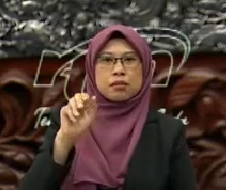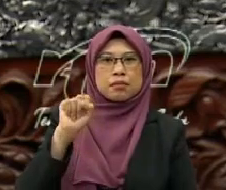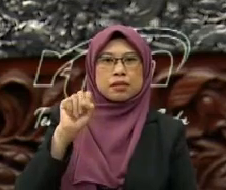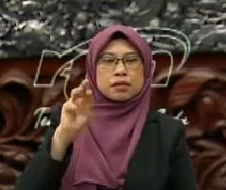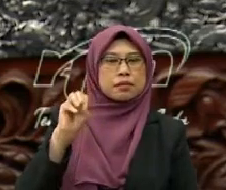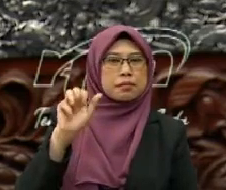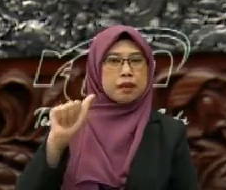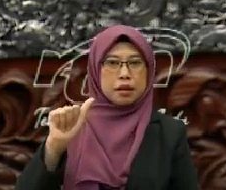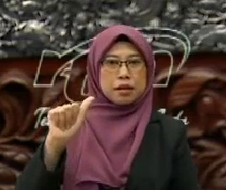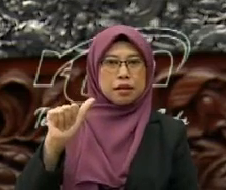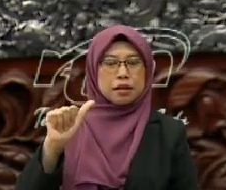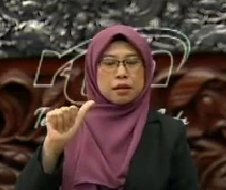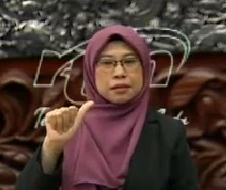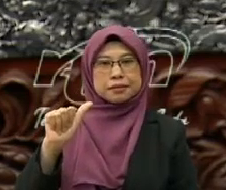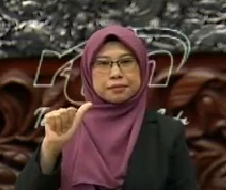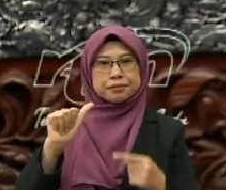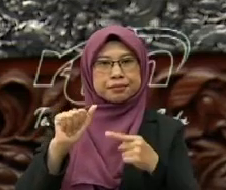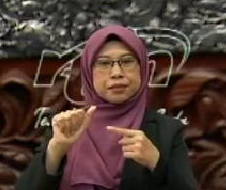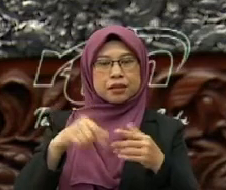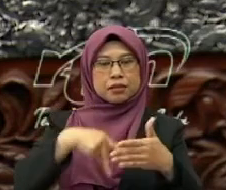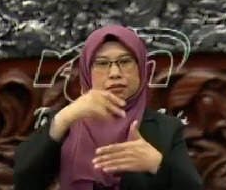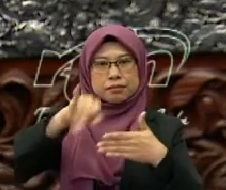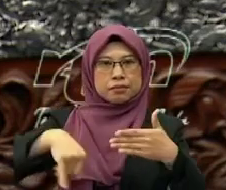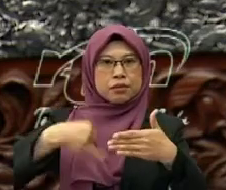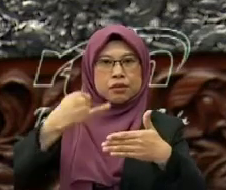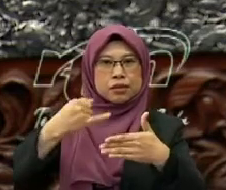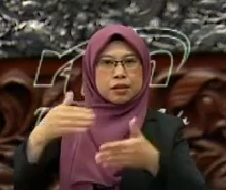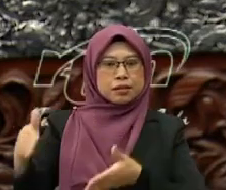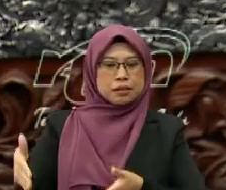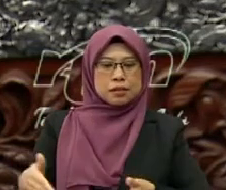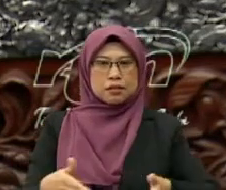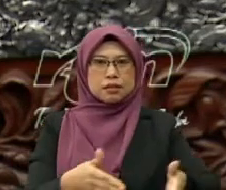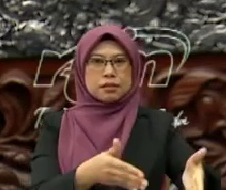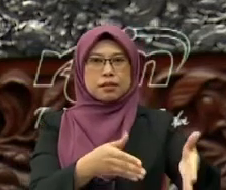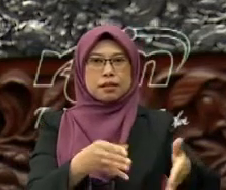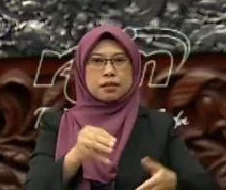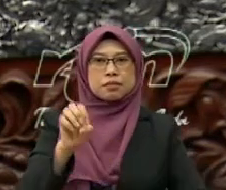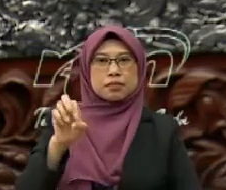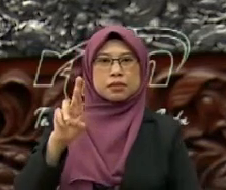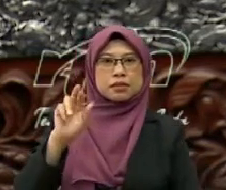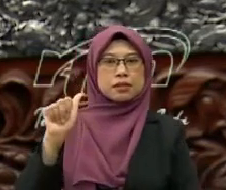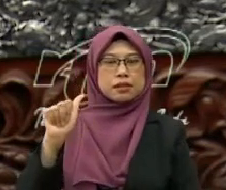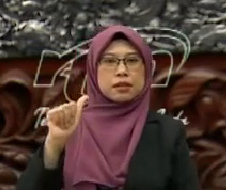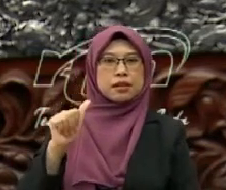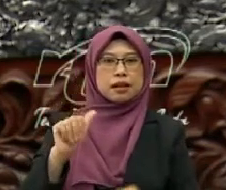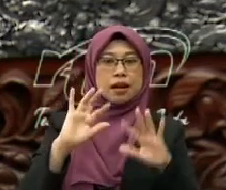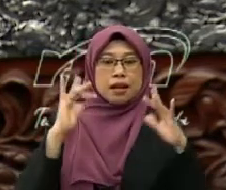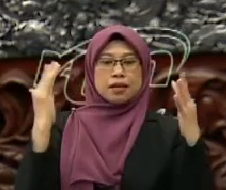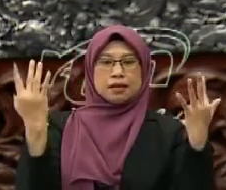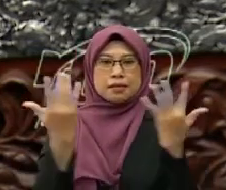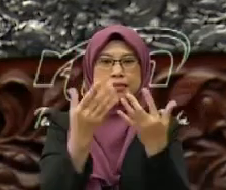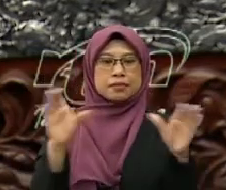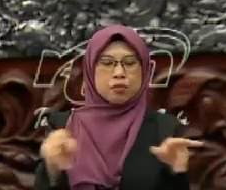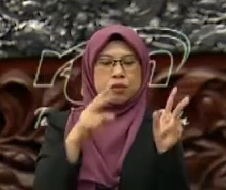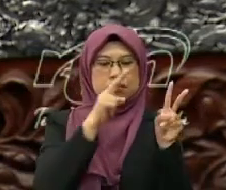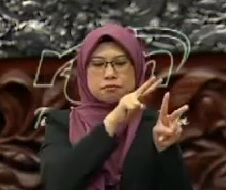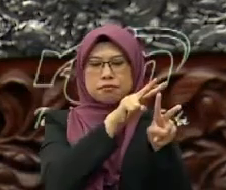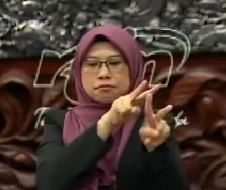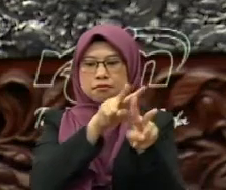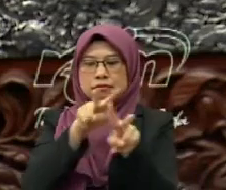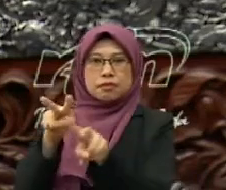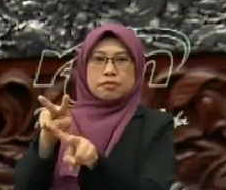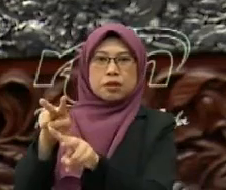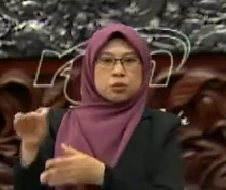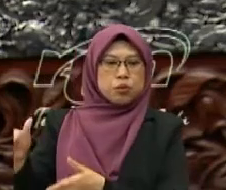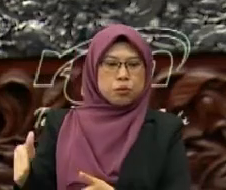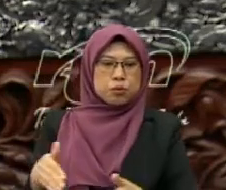satu eee Project saliran mesra alam yang kita buat pemantauan semua lembaga